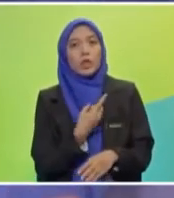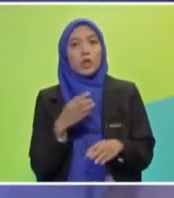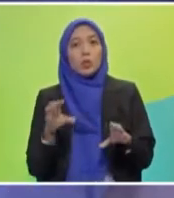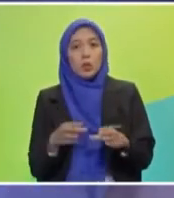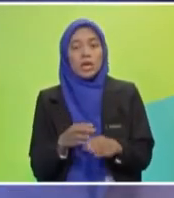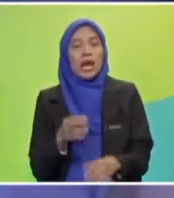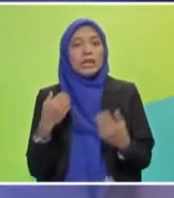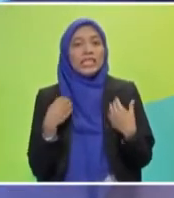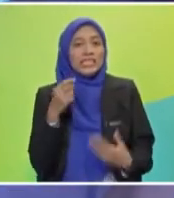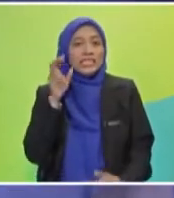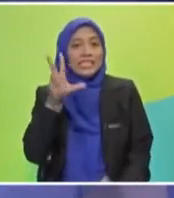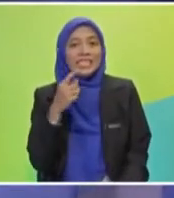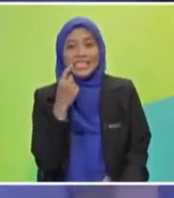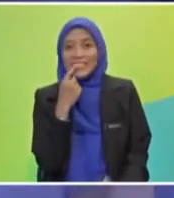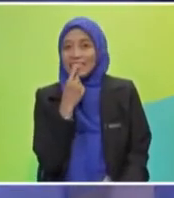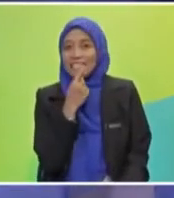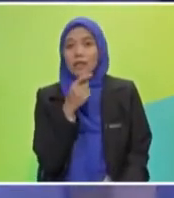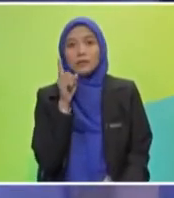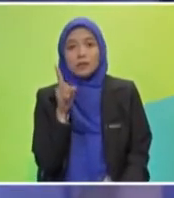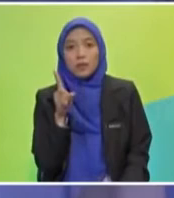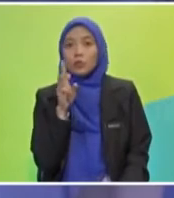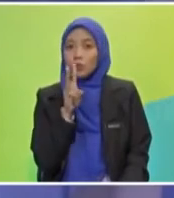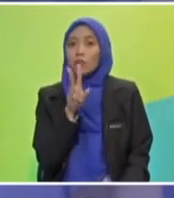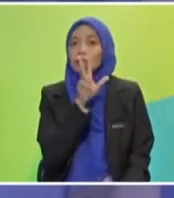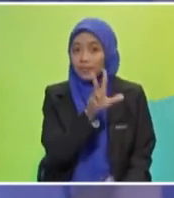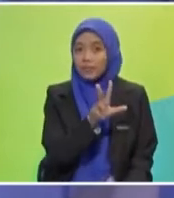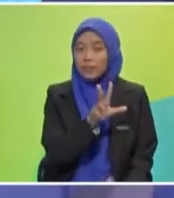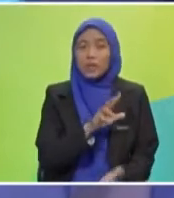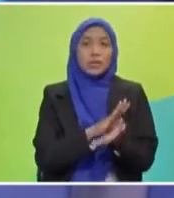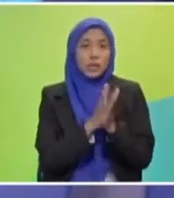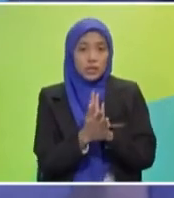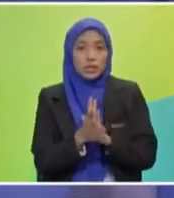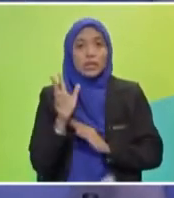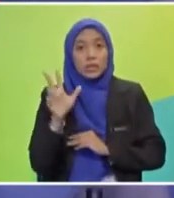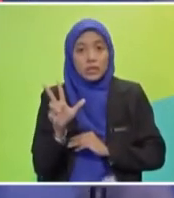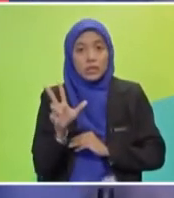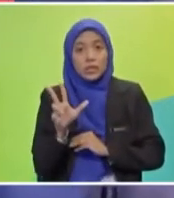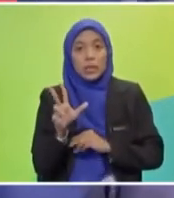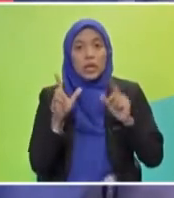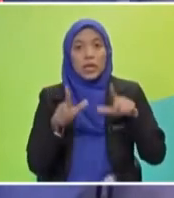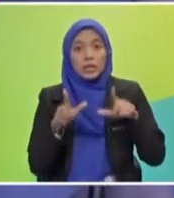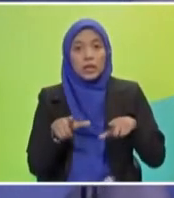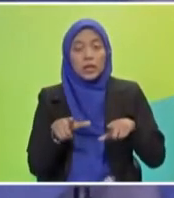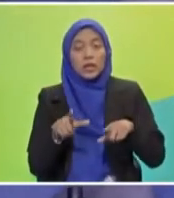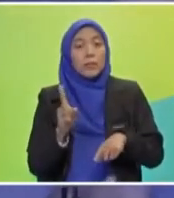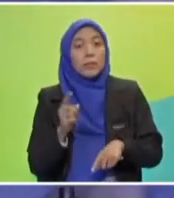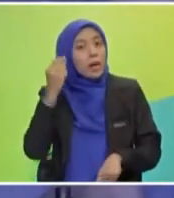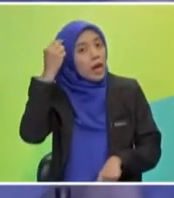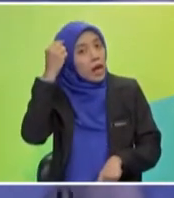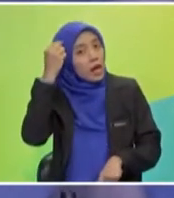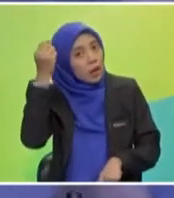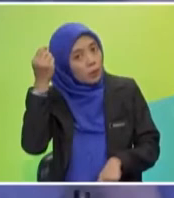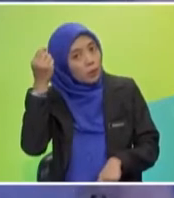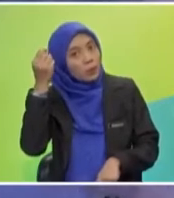raksasa. Okay. Jadi kiraan yang pertama, satu, dua, tiga. Jadi tiga, kita letakkan di rambut yang pertama, layar rambut yang